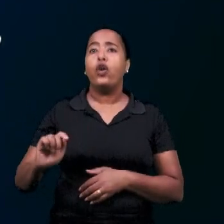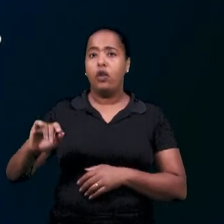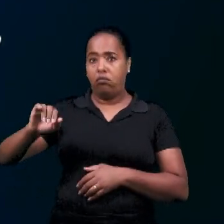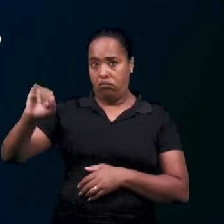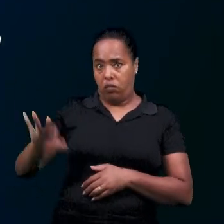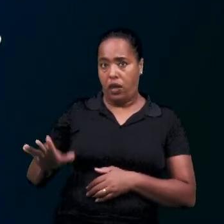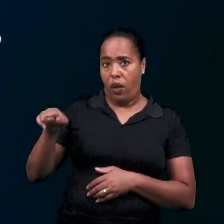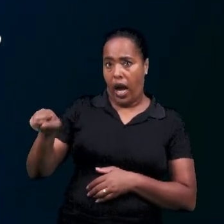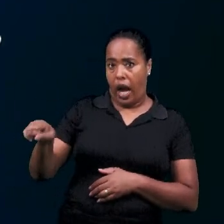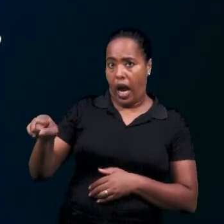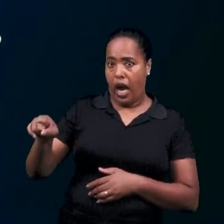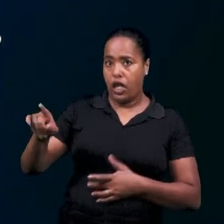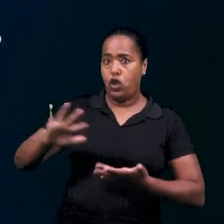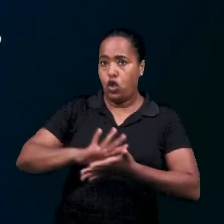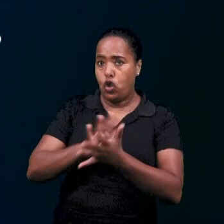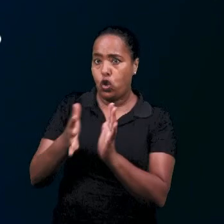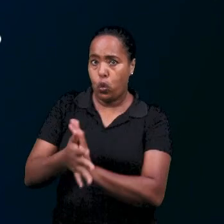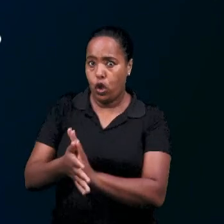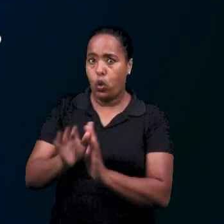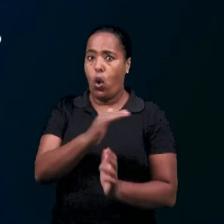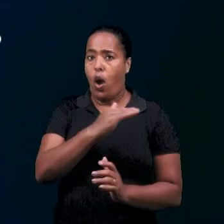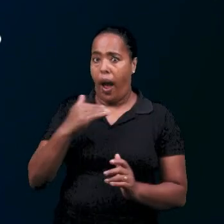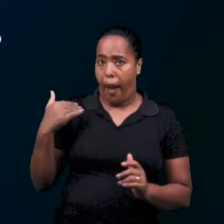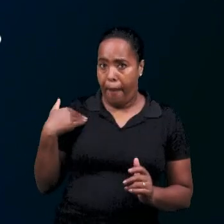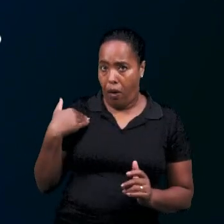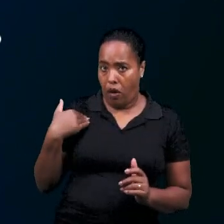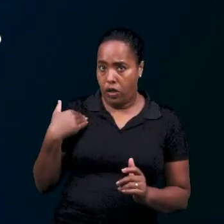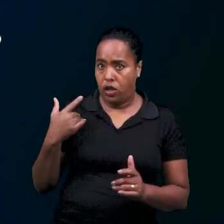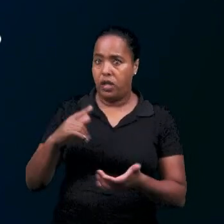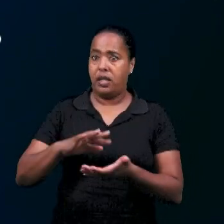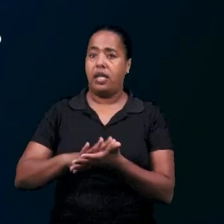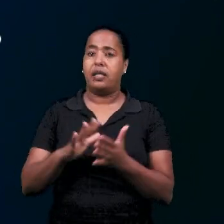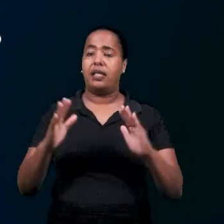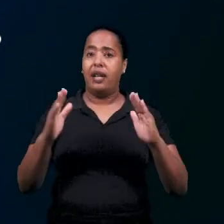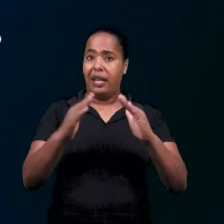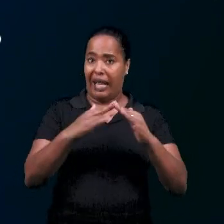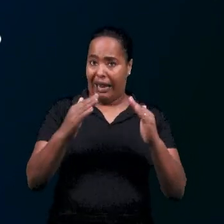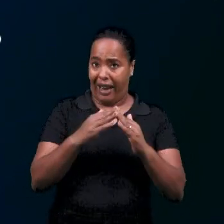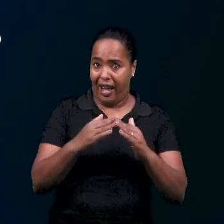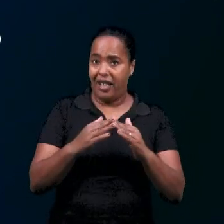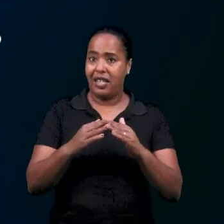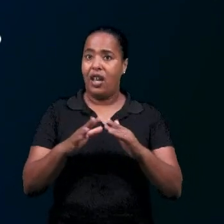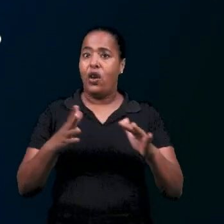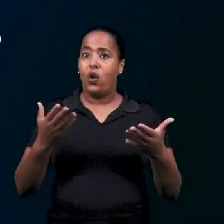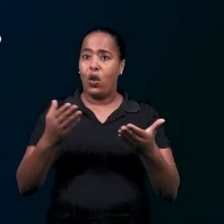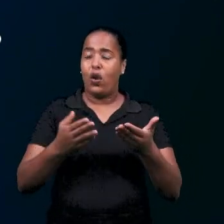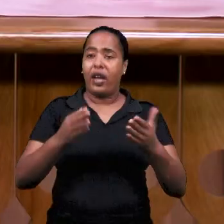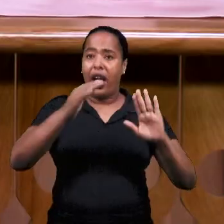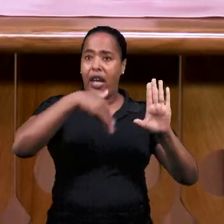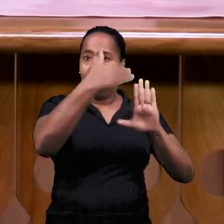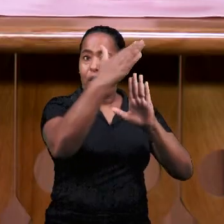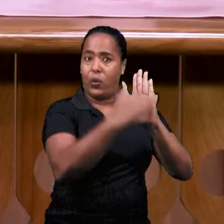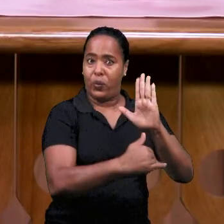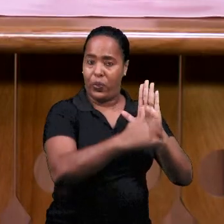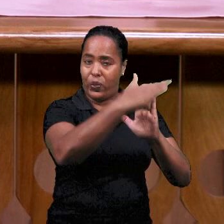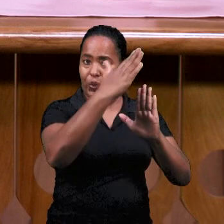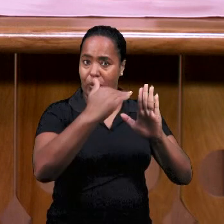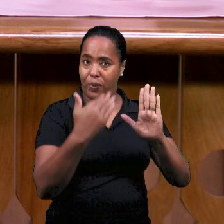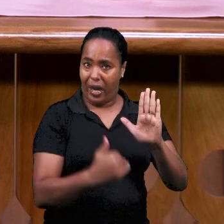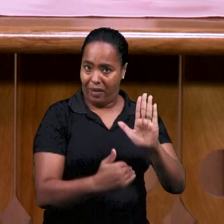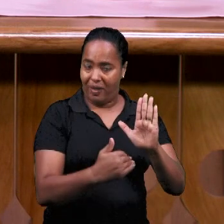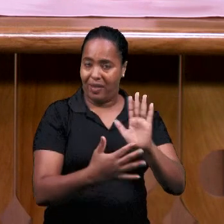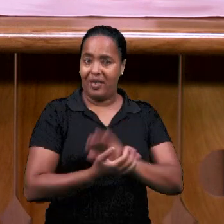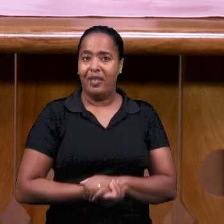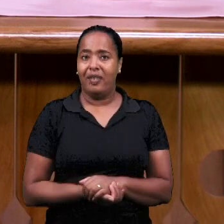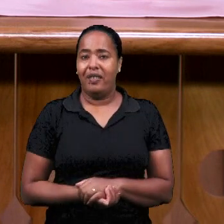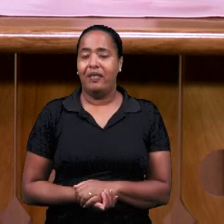c'est a été un signal pour que le destructeur ou la mort n'entre pas dans les villes. Il a été passé dans les